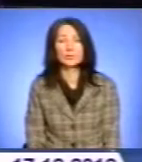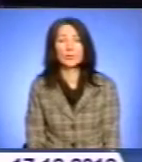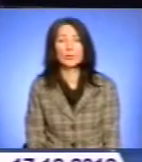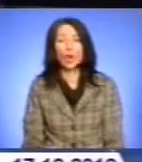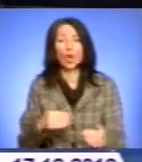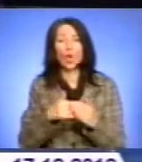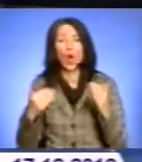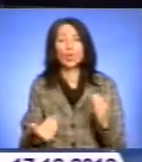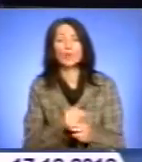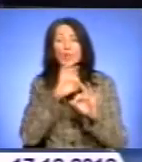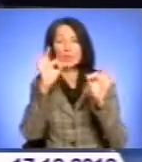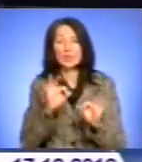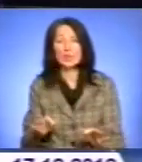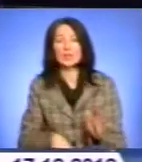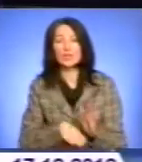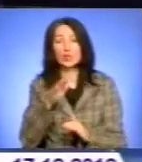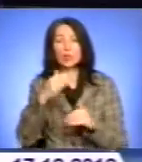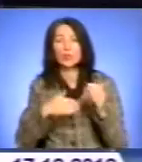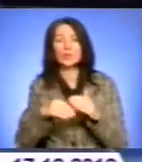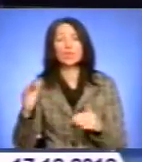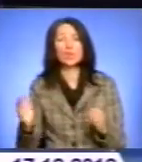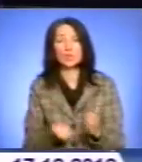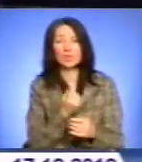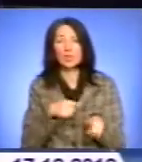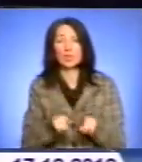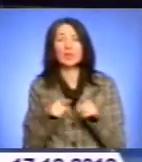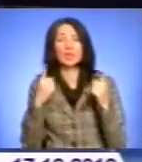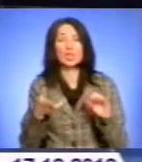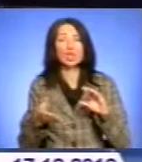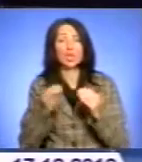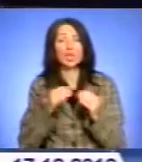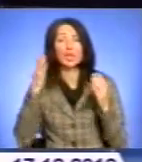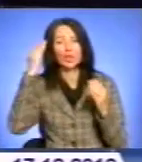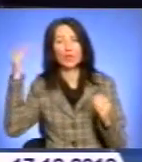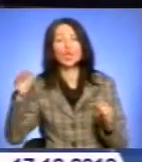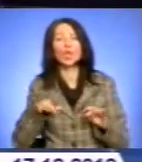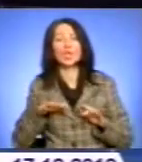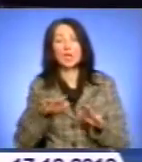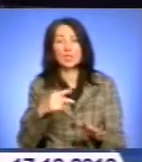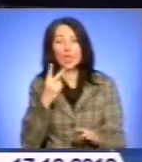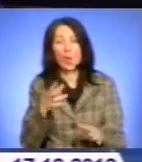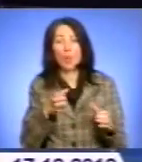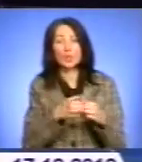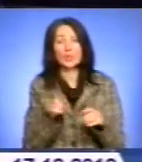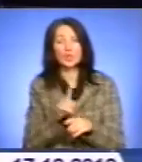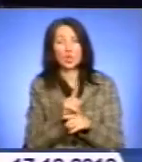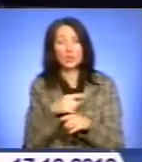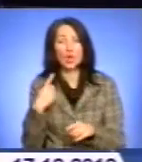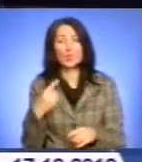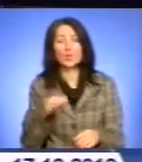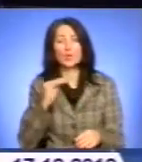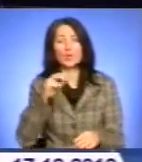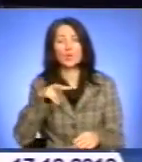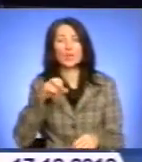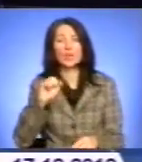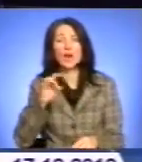І до новин мистецьких. За високі професійні досягнення та значні результати творчої діяльності двом колективам Тернопільської обласної